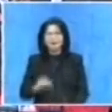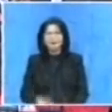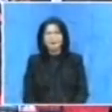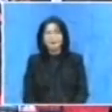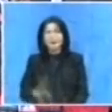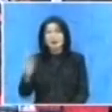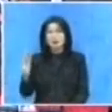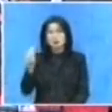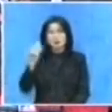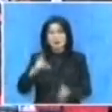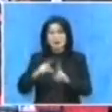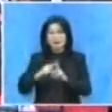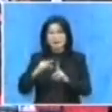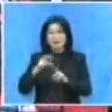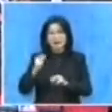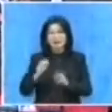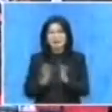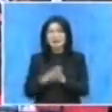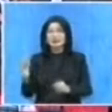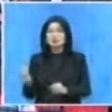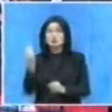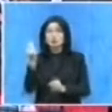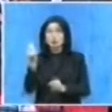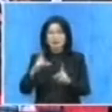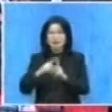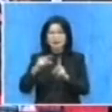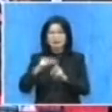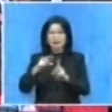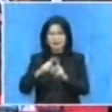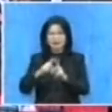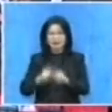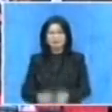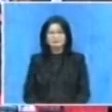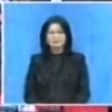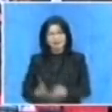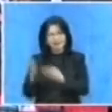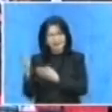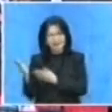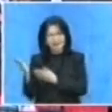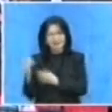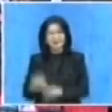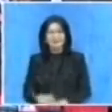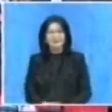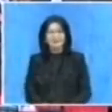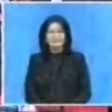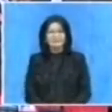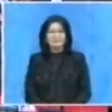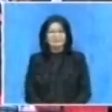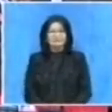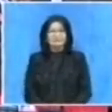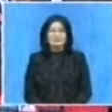Ketua DPR RI dan Ketua DPD RI, kami silakan menempati tempat yang telah ditentukan. Karena pakaian Bali